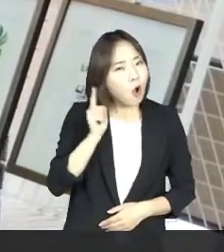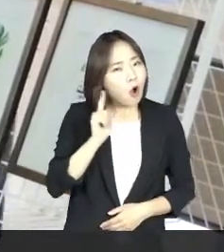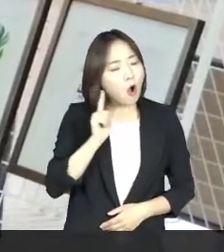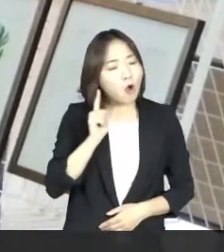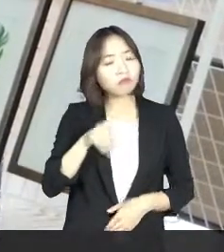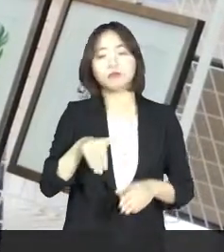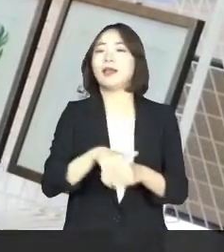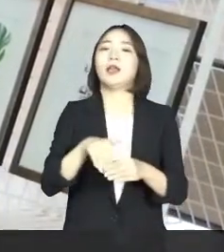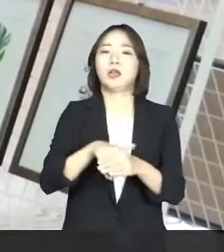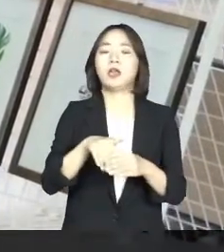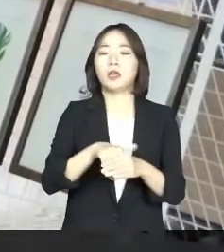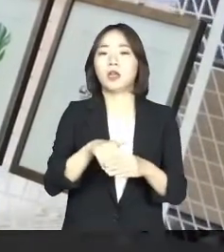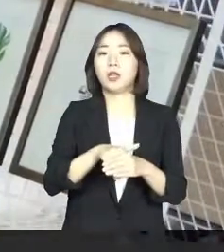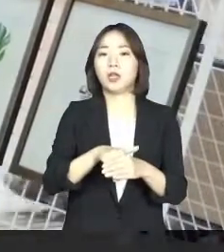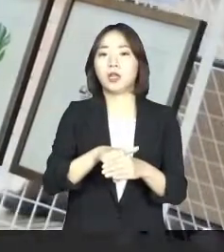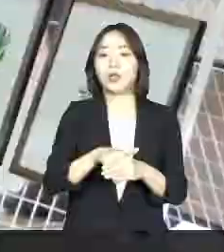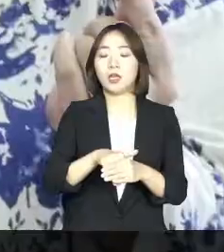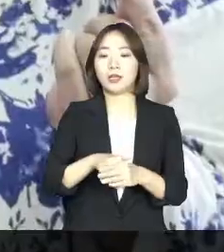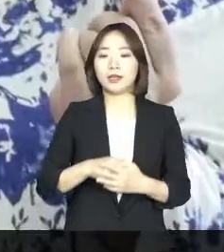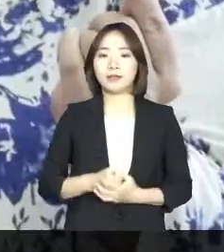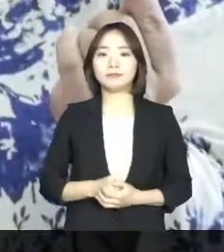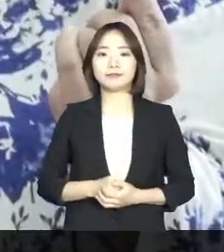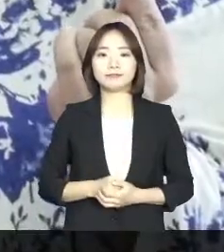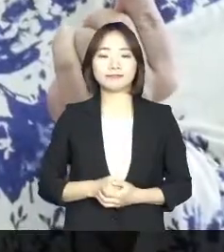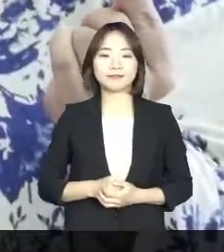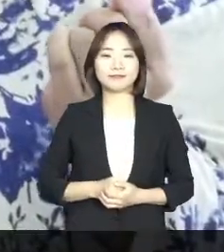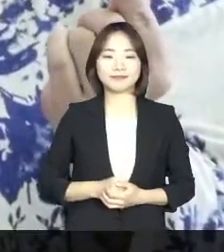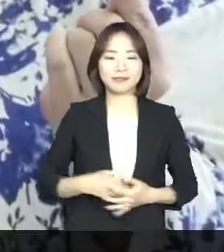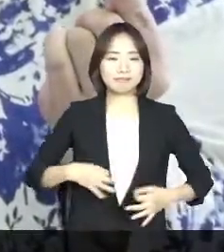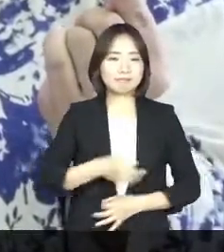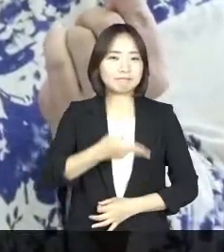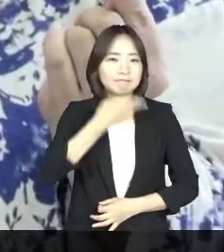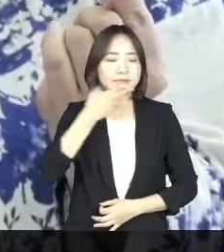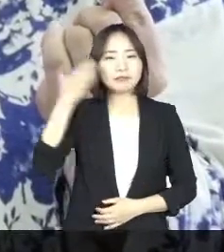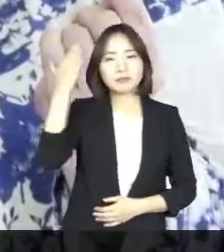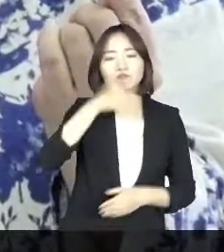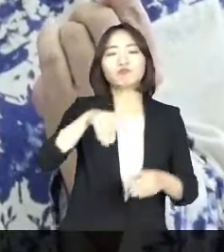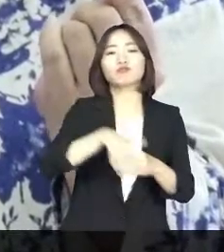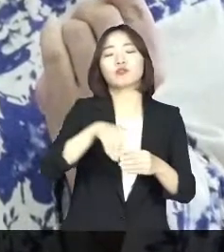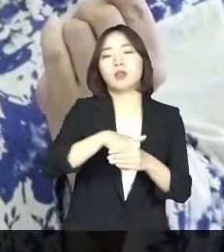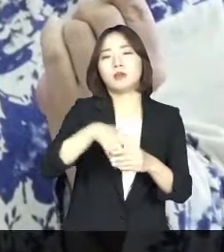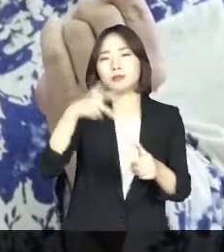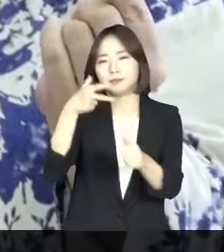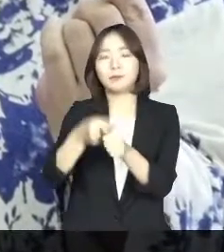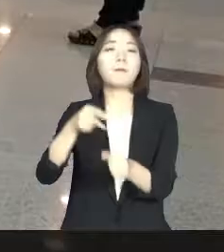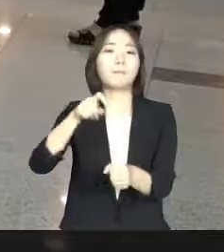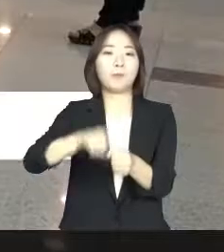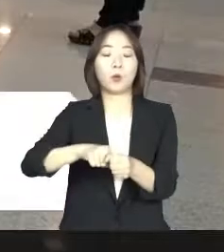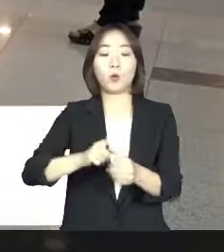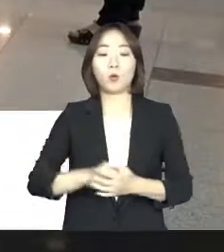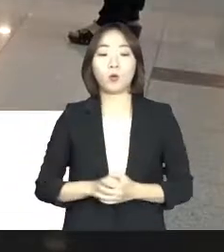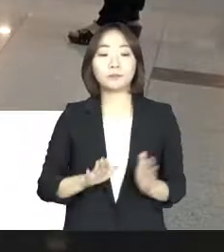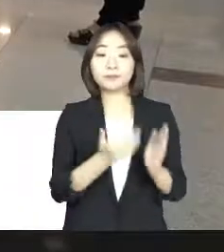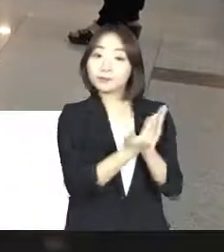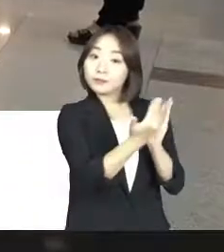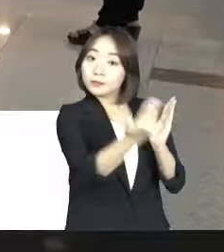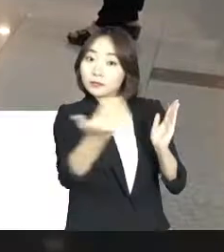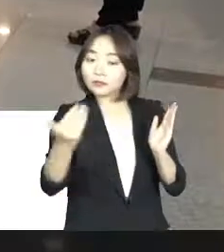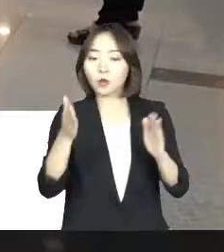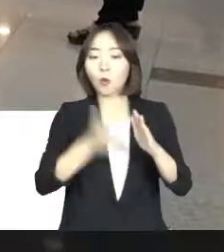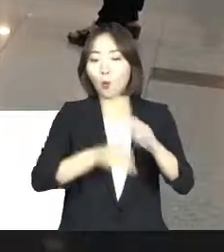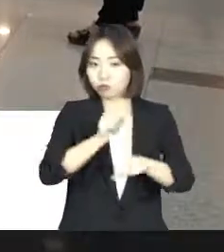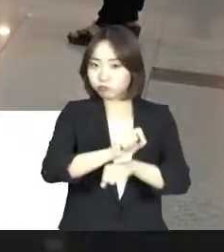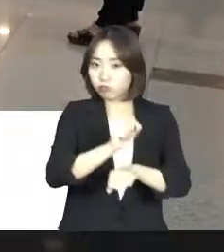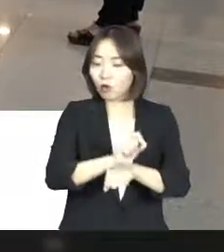참여하는 청렴 문화 확산 활동으로 긍정적인 청렴 에너지를 확산하기 위해 마련됐습니다. 이번